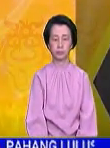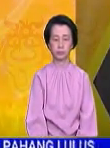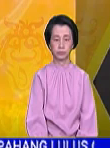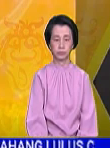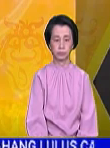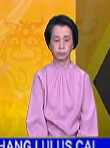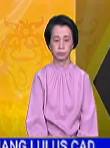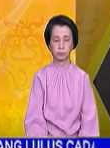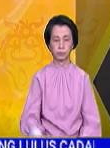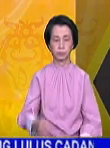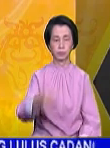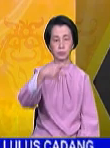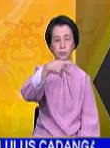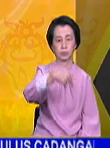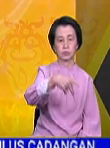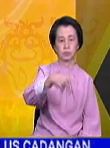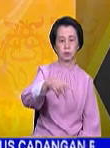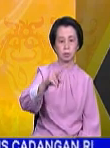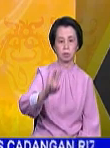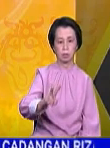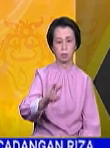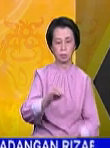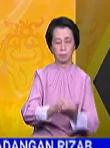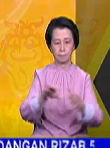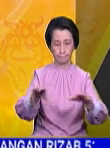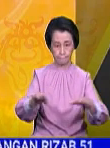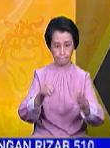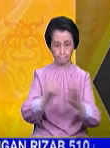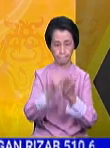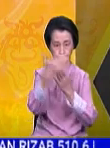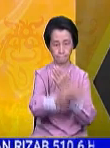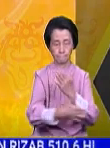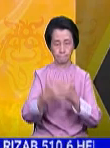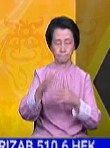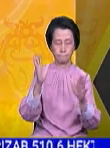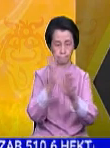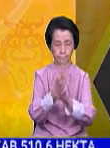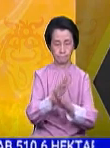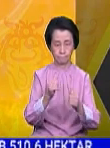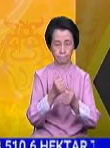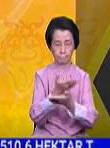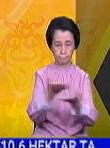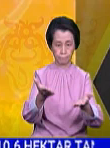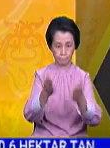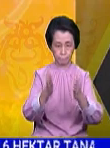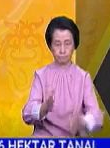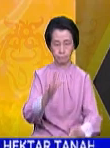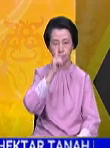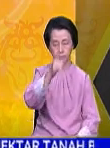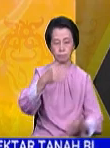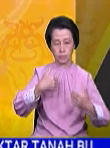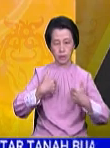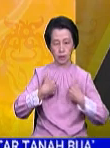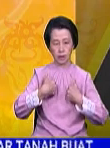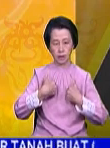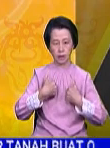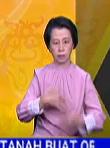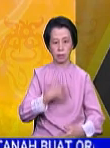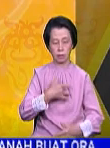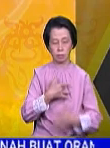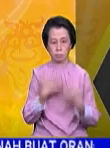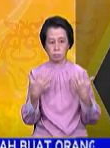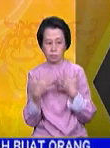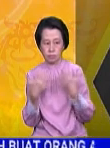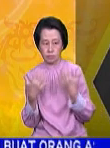Proses vaksinasi COVID-19 kini rancak dilaksanakan di seluruh negeri dan dalam kalangan penerima pastinya ada yang mempunyai perasaan